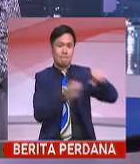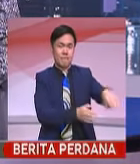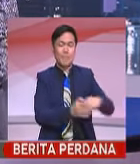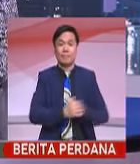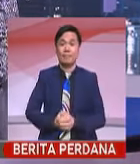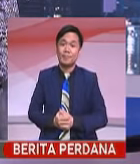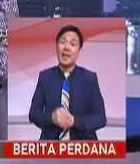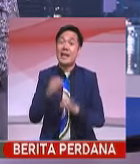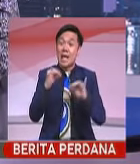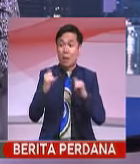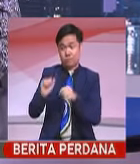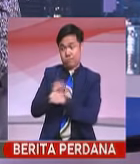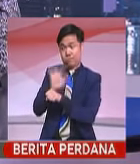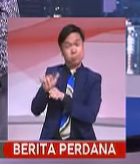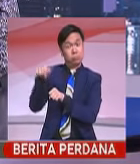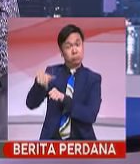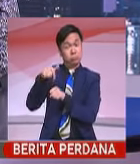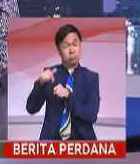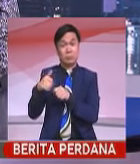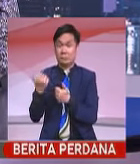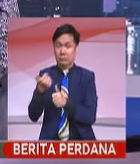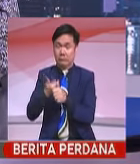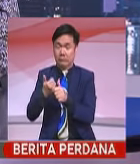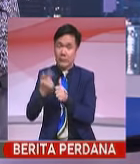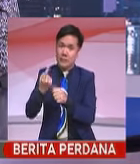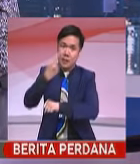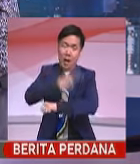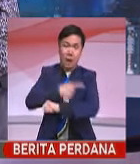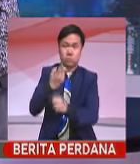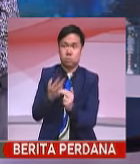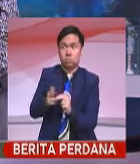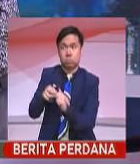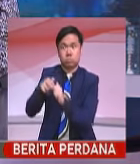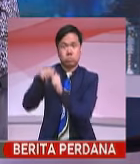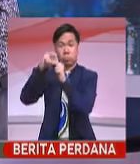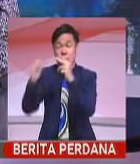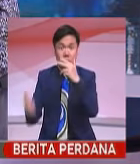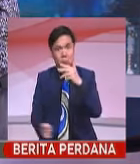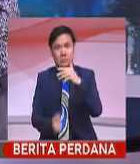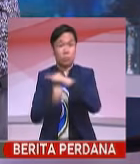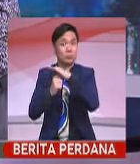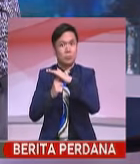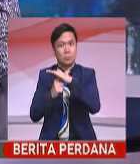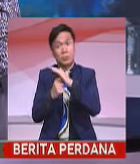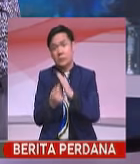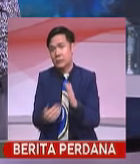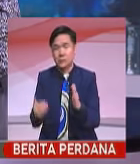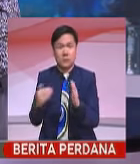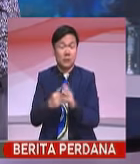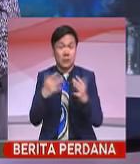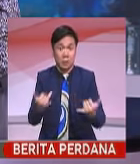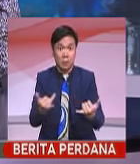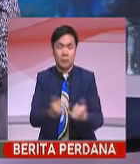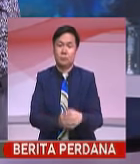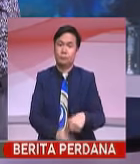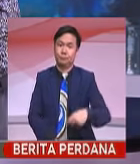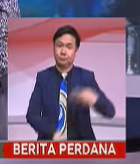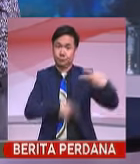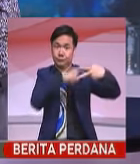Kes harian baharu COVID-19 masih mencatatkan jumlah kes baharu tertinggi hari ini dan untuk